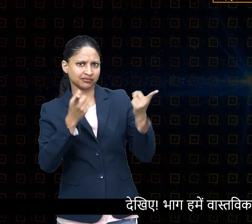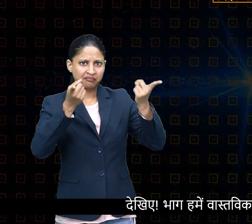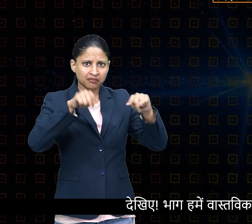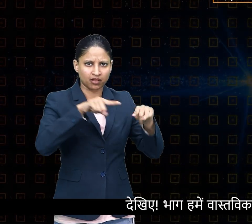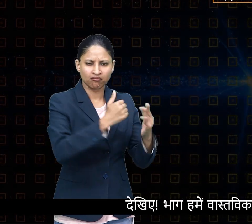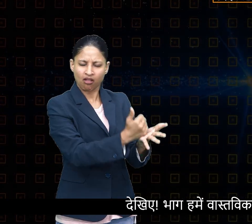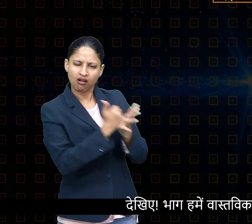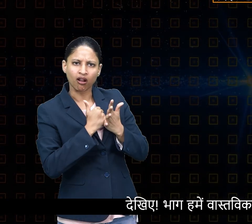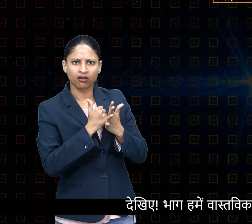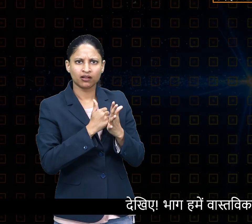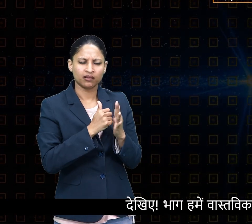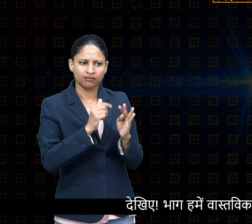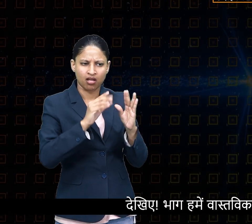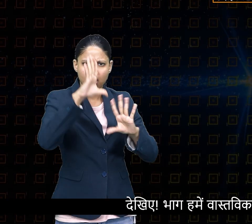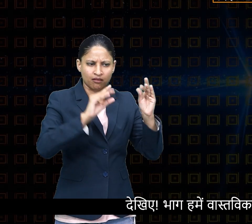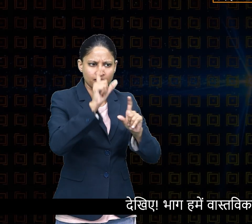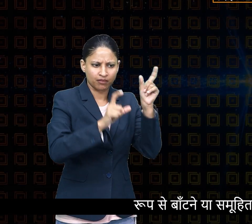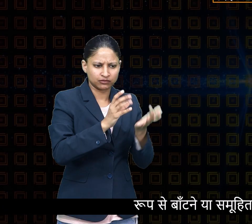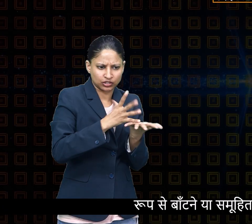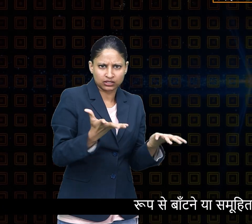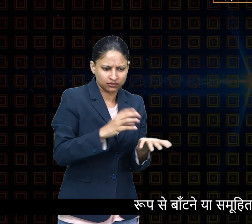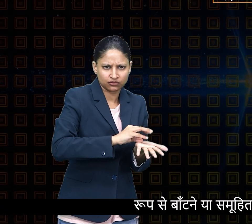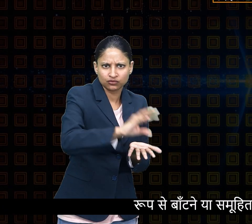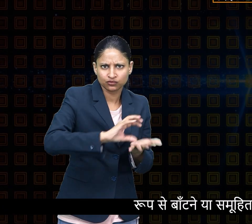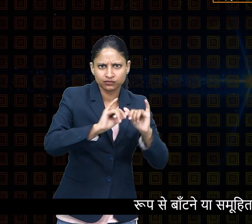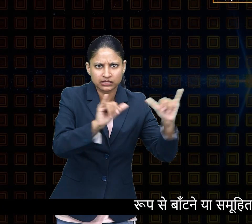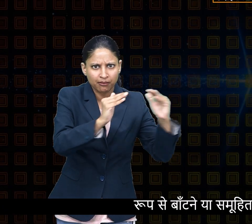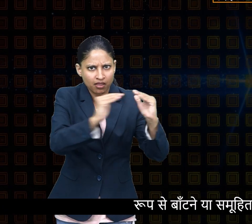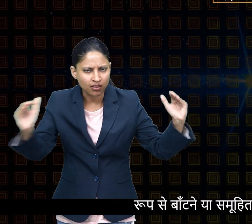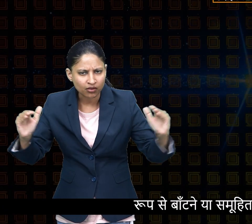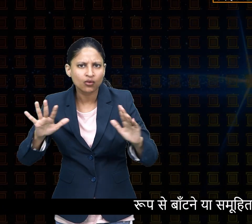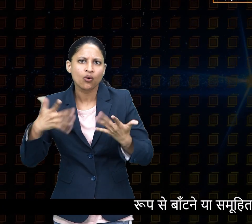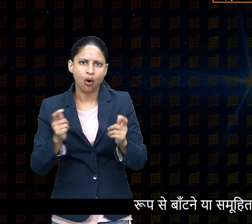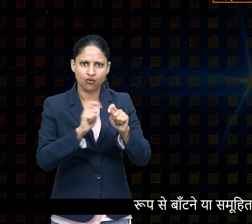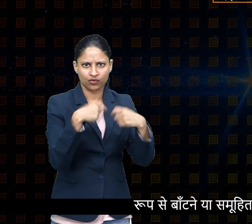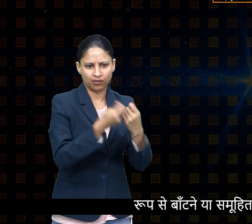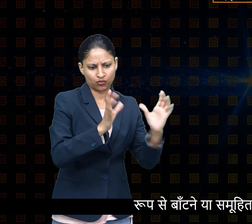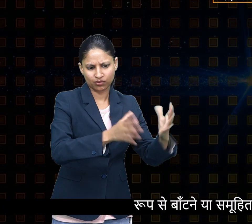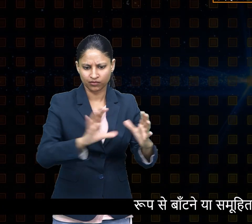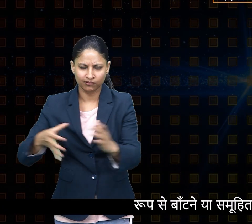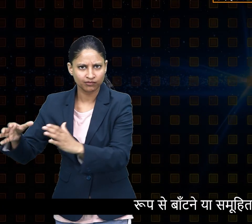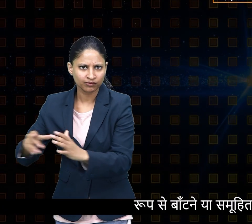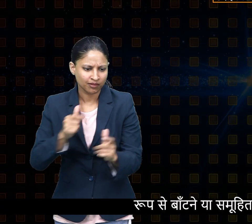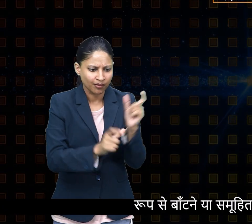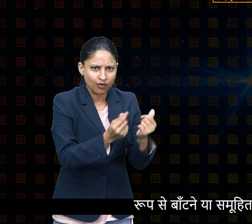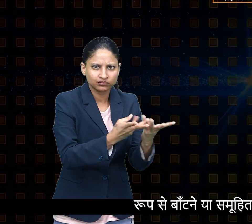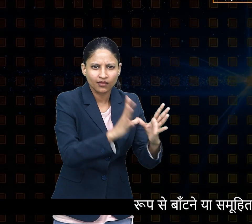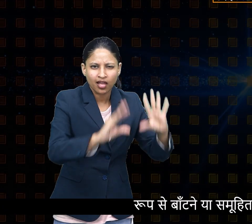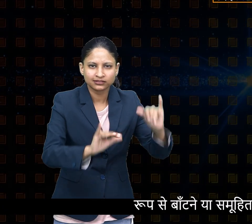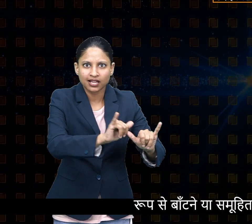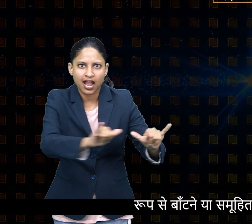देखिए, भाग हमें वास्तविक जीवन में चीज़ों को निष्पक्ष रूप से बांटने या समूहित करने में मदद करता है।